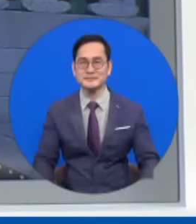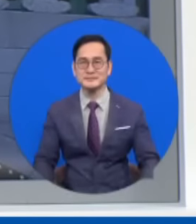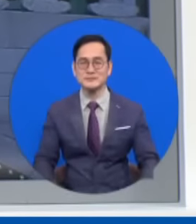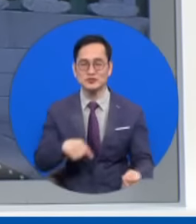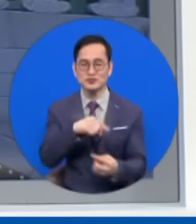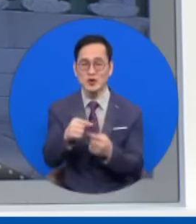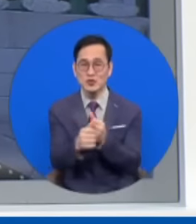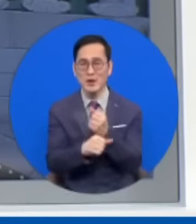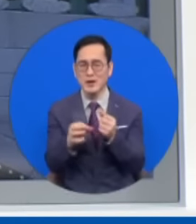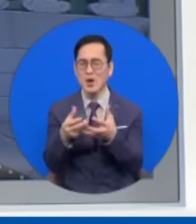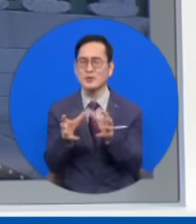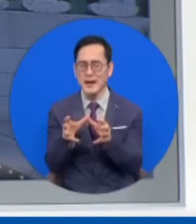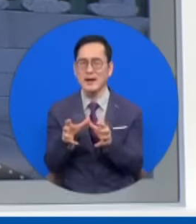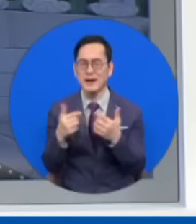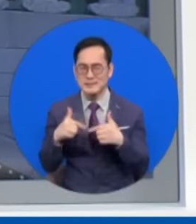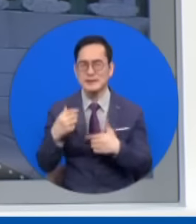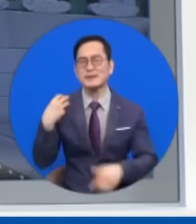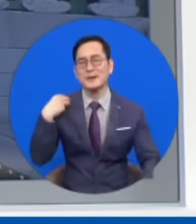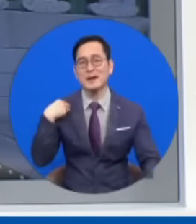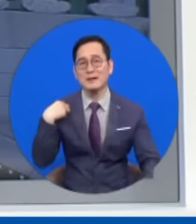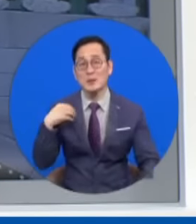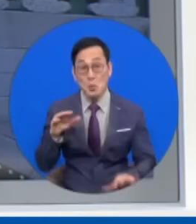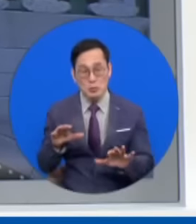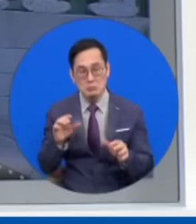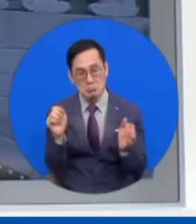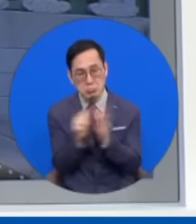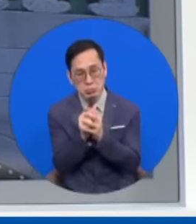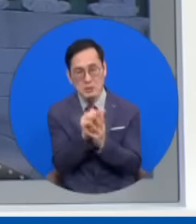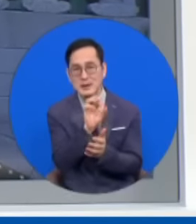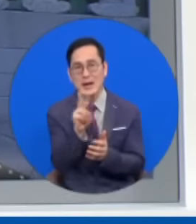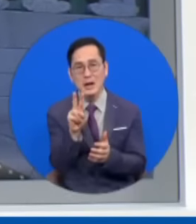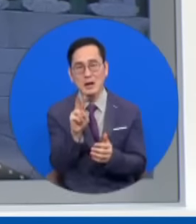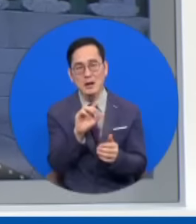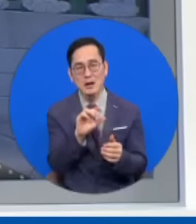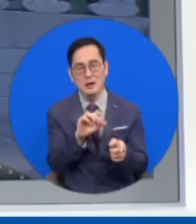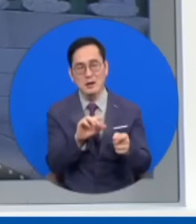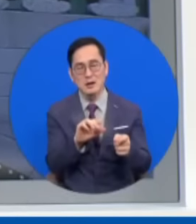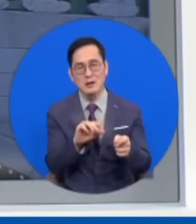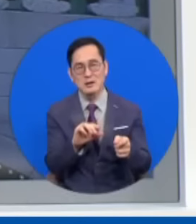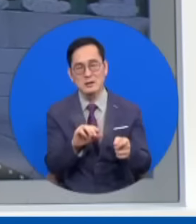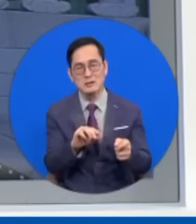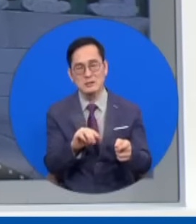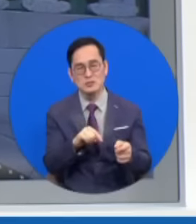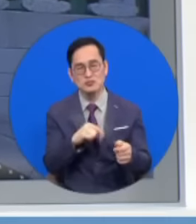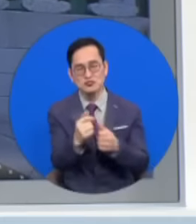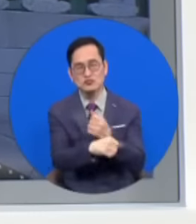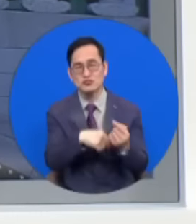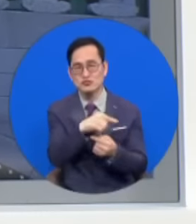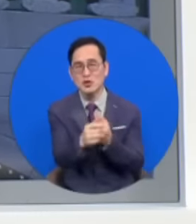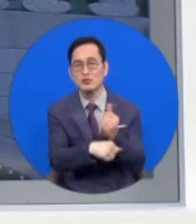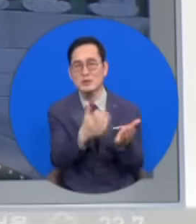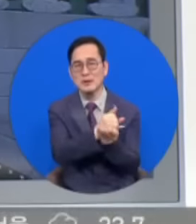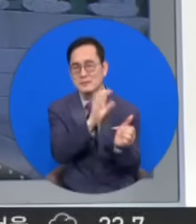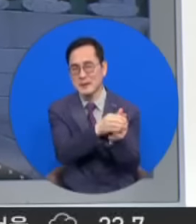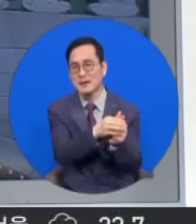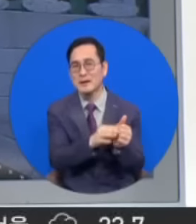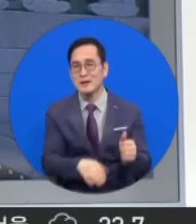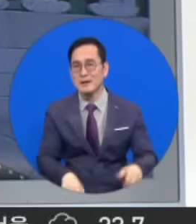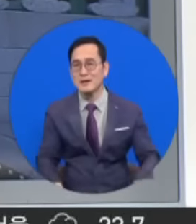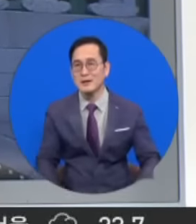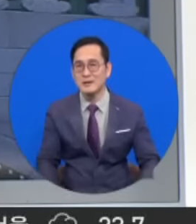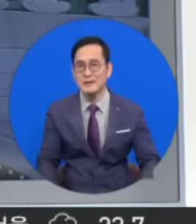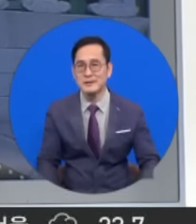관례적으로 운영위원장을 가져왔는데 지금 야당 운영위원장 체제 협치라는 발언이 야당이